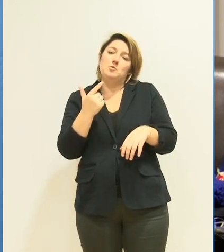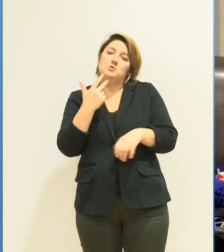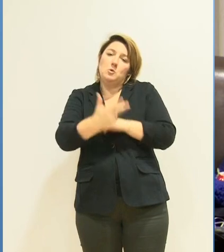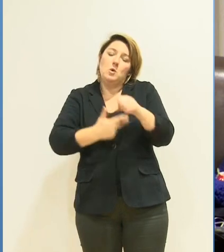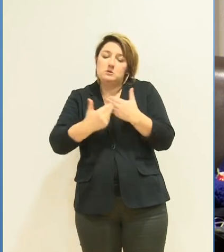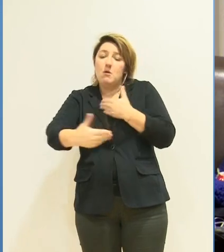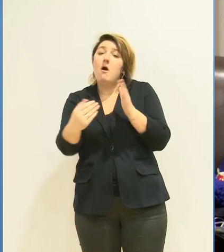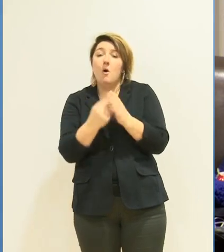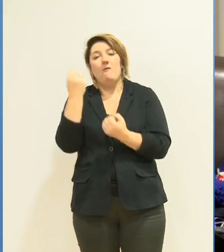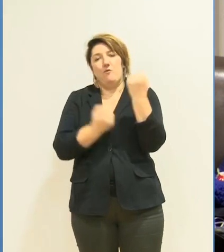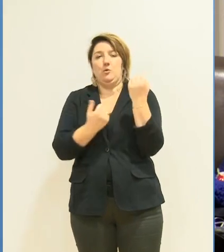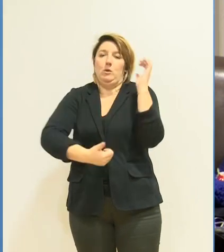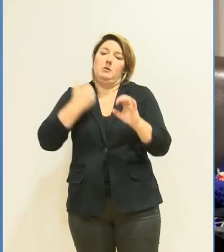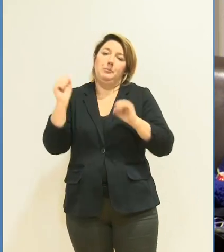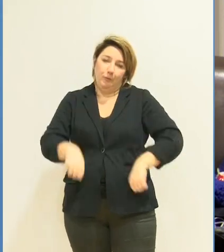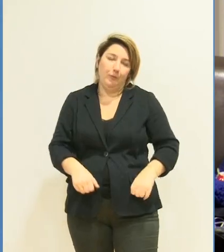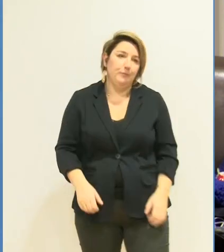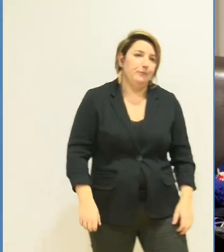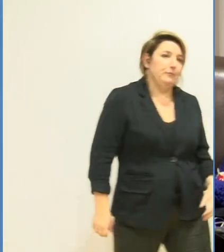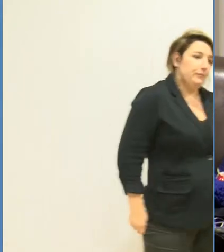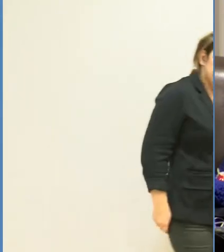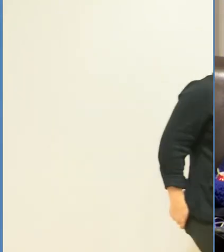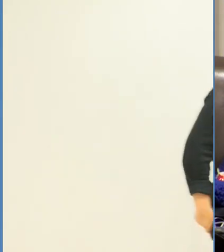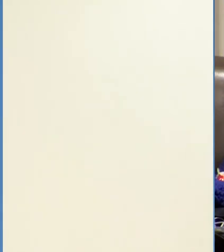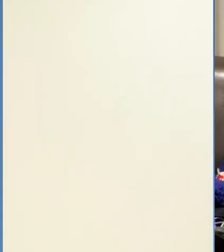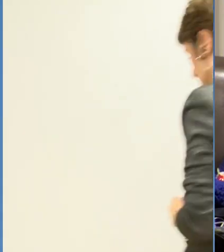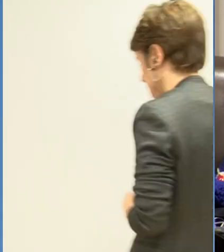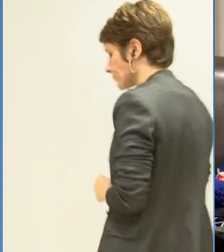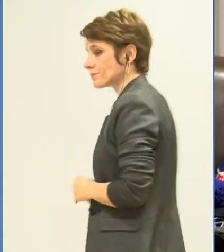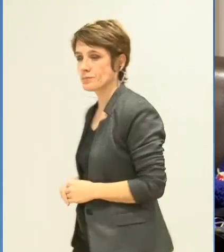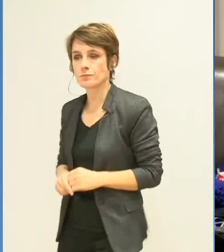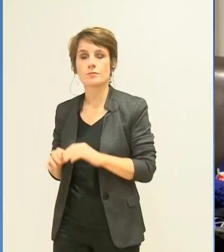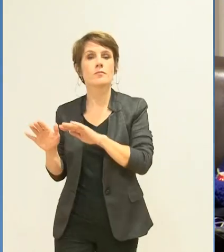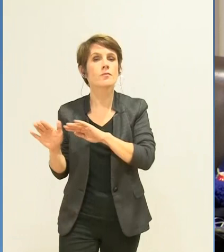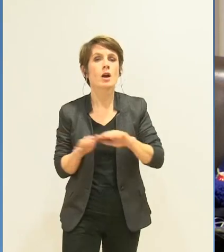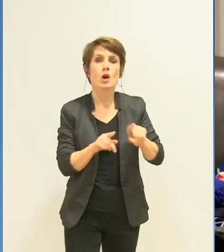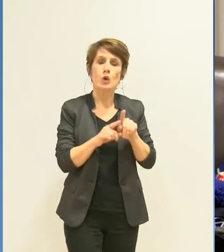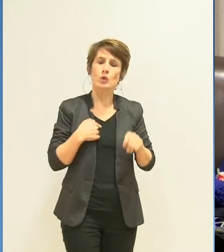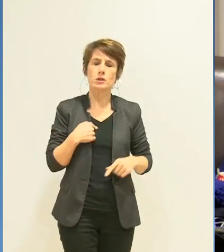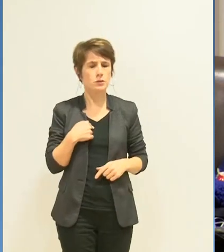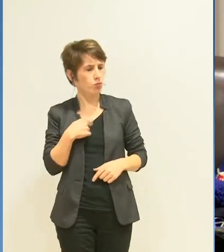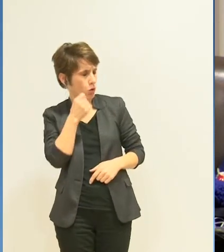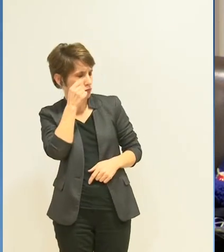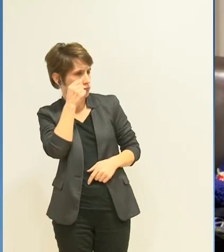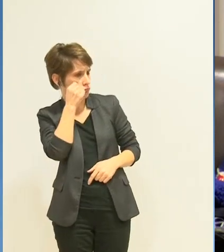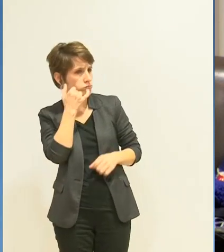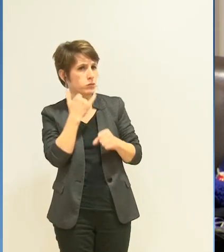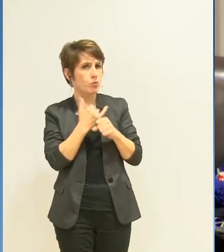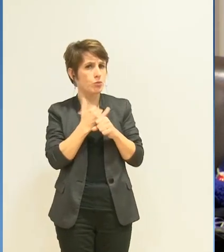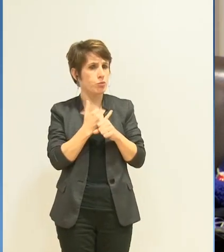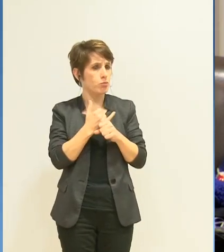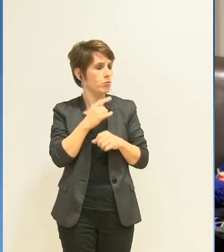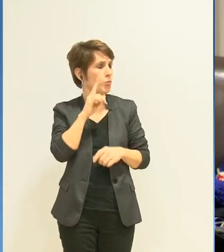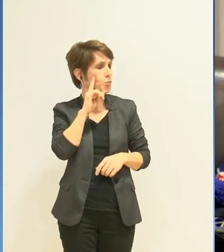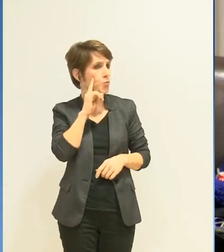sa voiture je voudrais vous dire après que je suis un peu frappé quand même par le côté un peu schizophrène de certaines